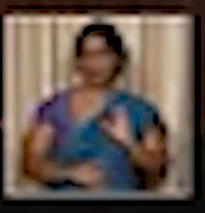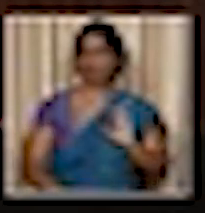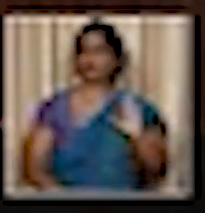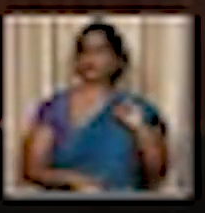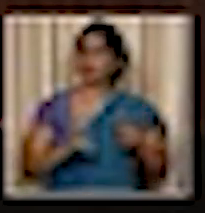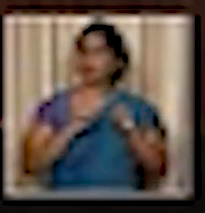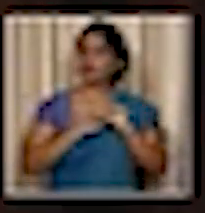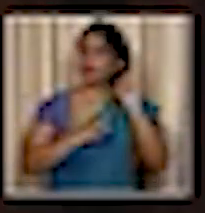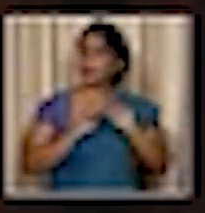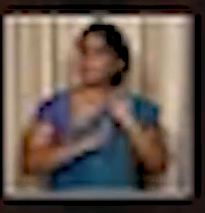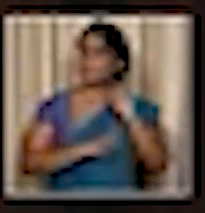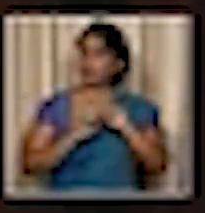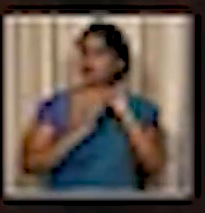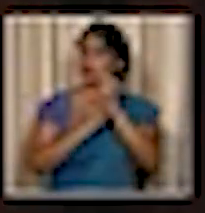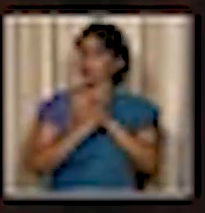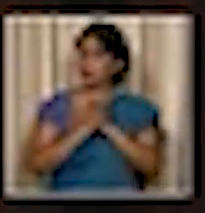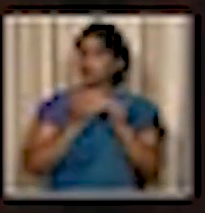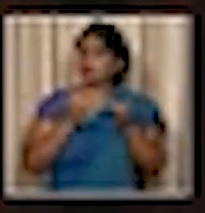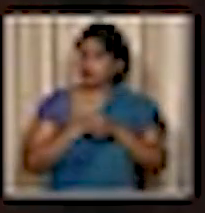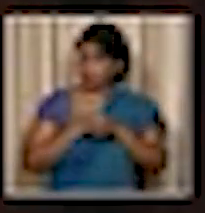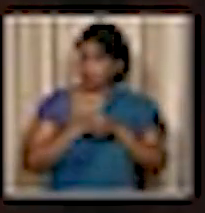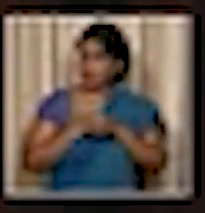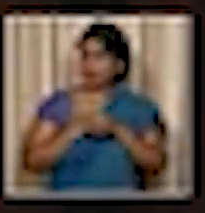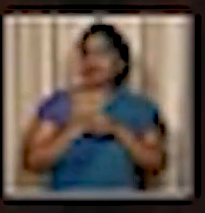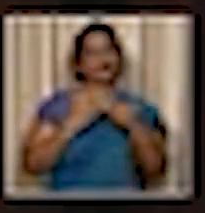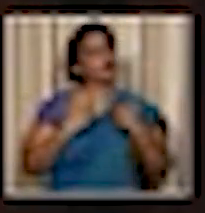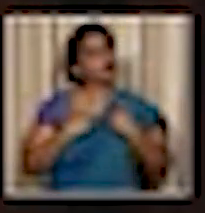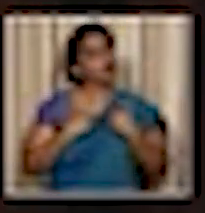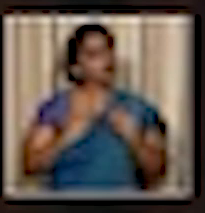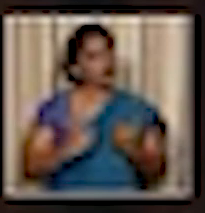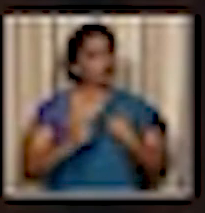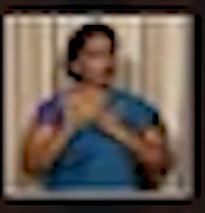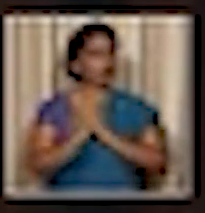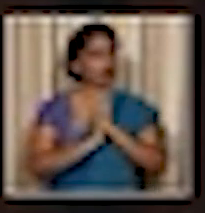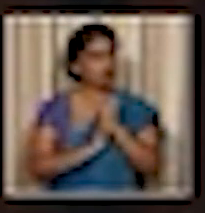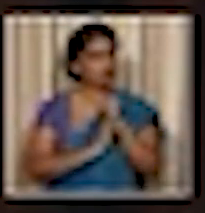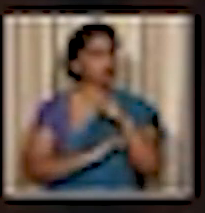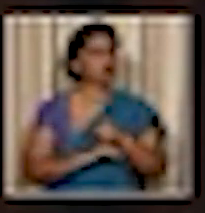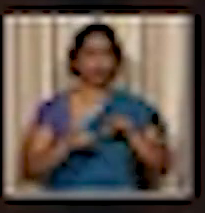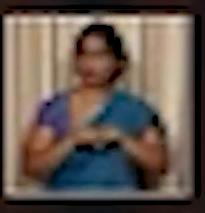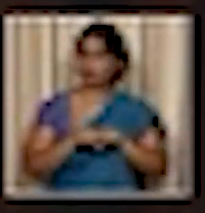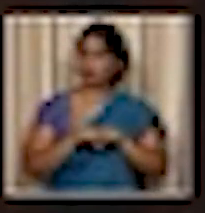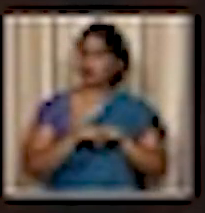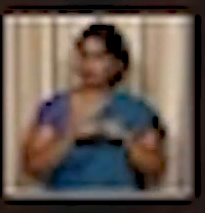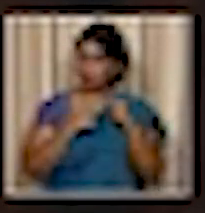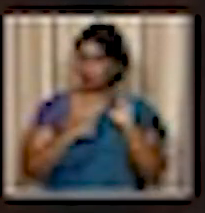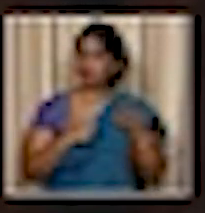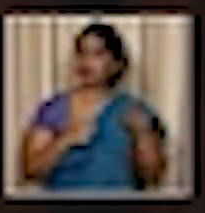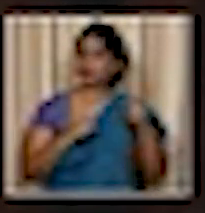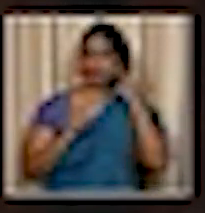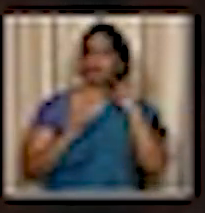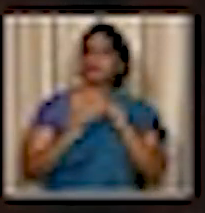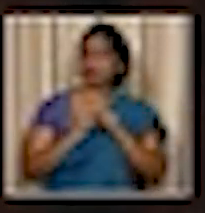විදියට පාර්ලිමේන්තු ව්‍යවස්ථාදායක සභාවේ අපිට තියෙන වරප්‍රසාද උල්ලංඝනය වෙලා තියෙනවා කියන